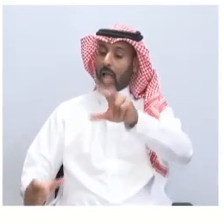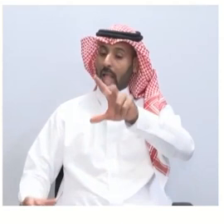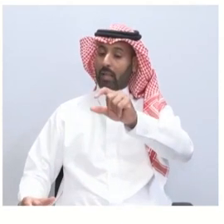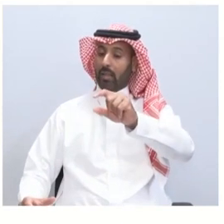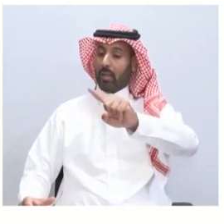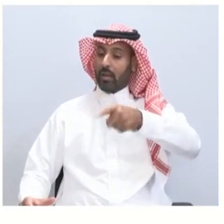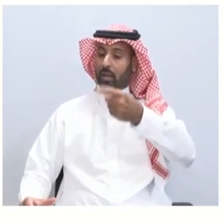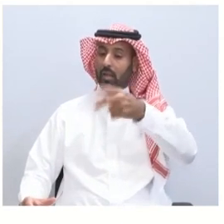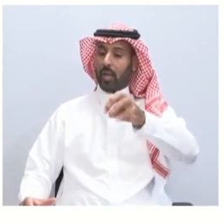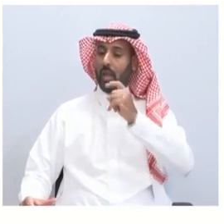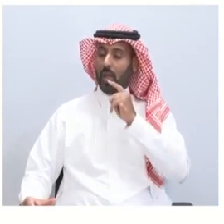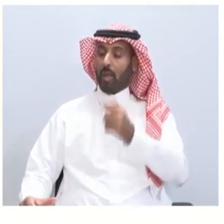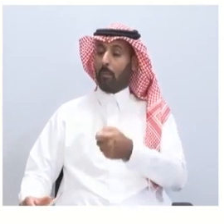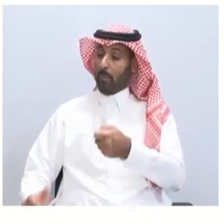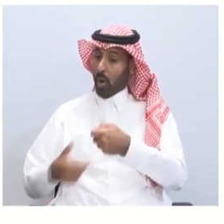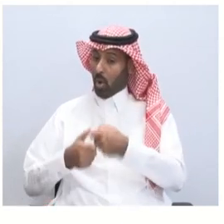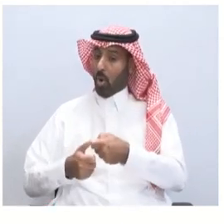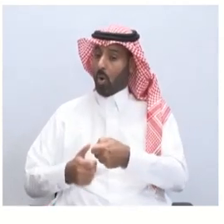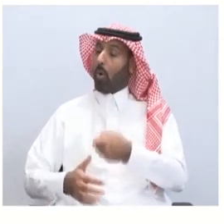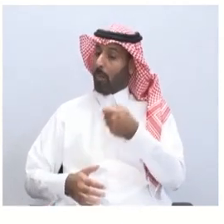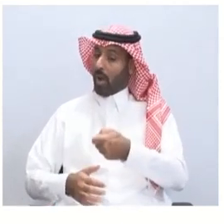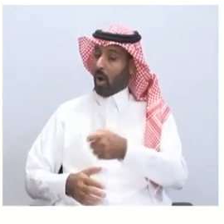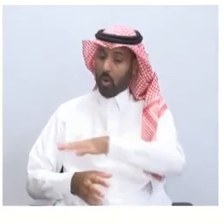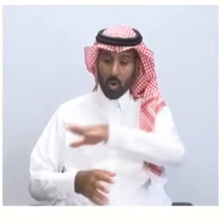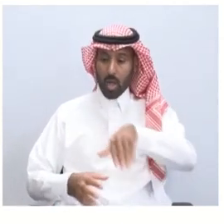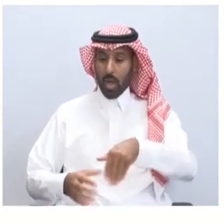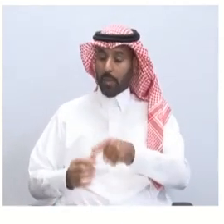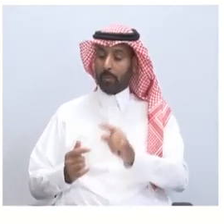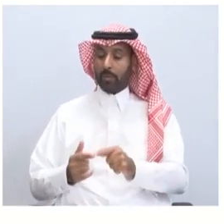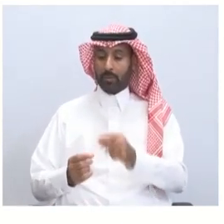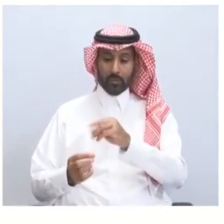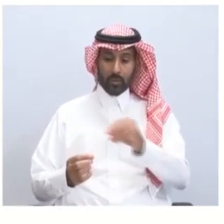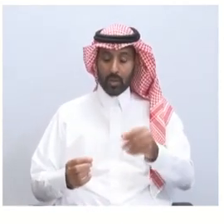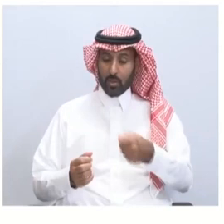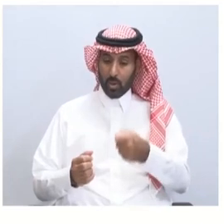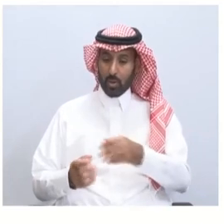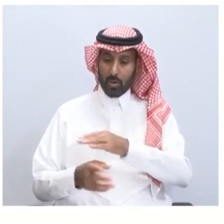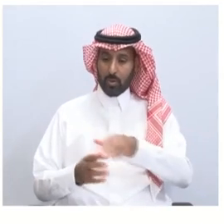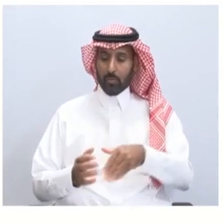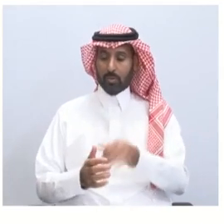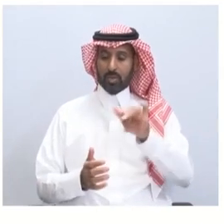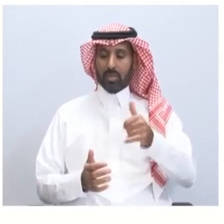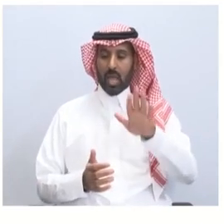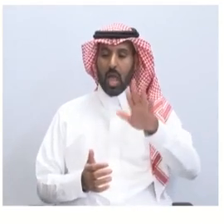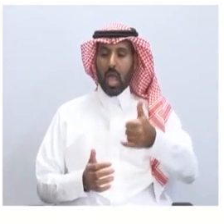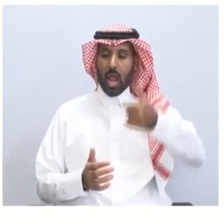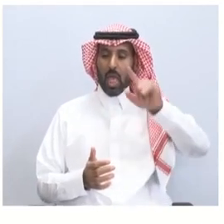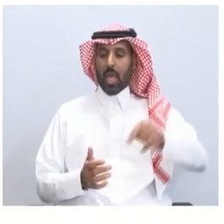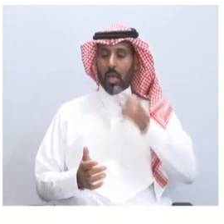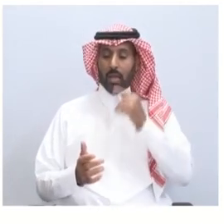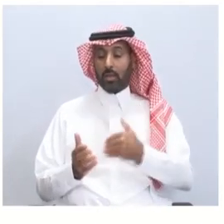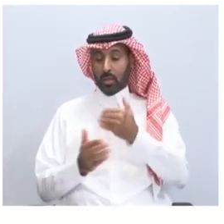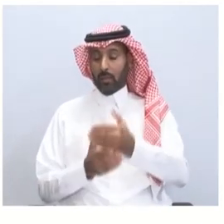الاهالي ايضا بايعه محمد بن مشاري بن معمر الذي كان يطمح